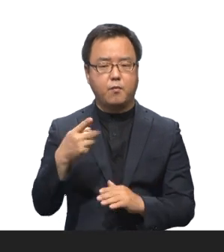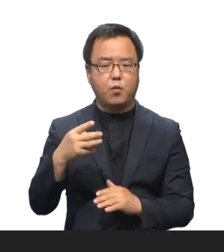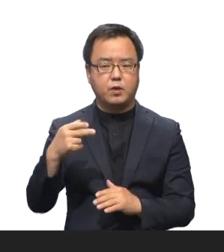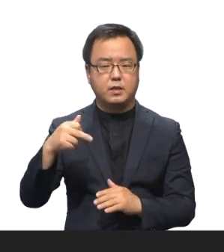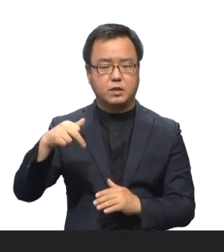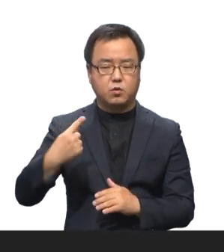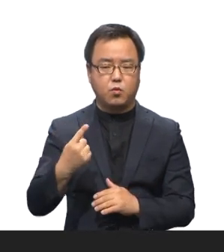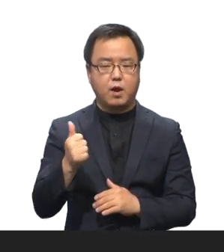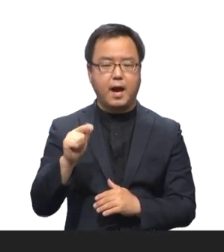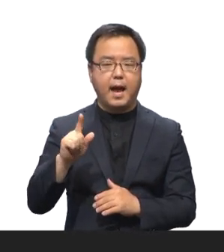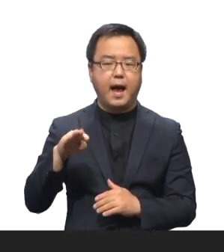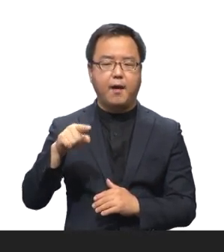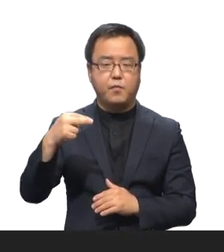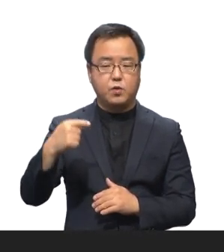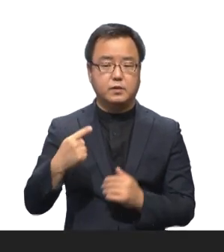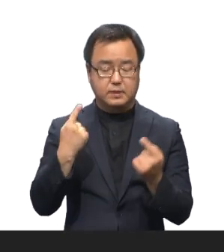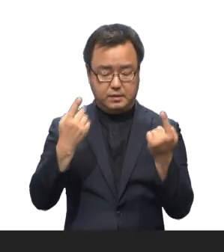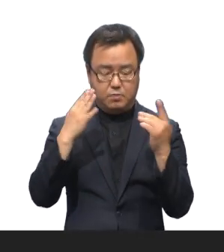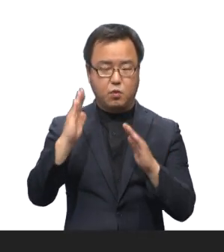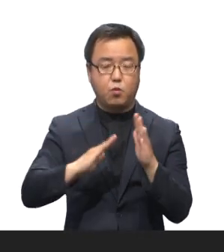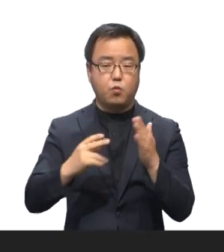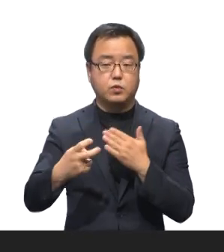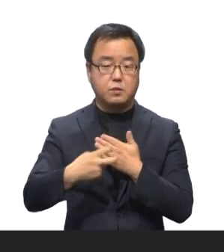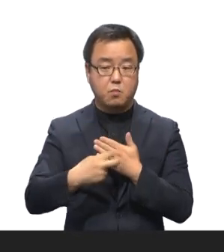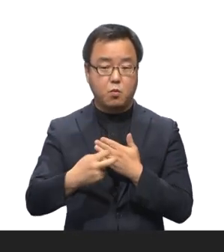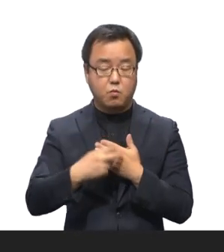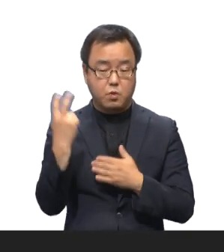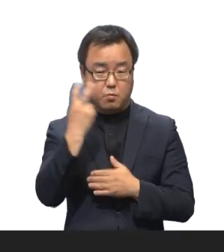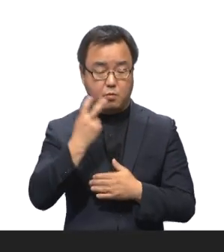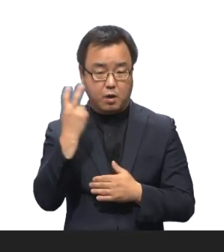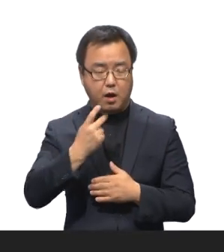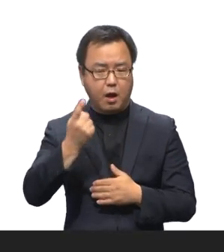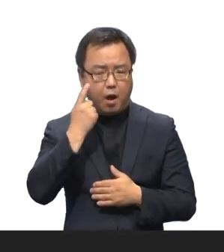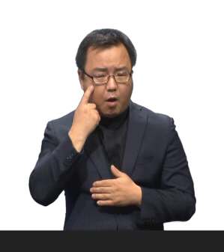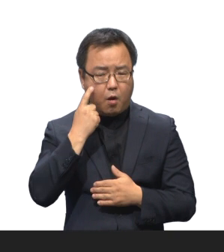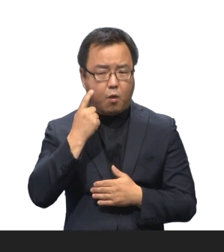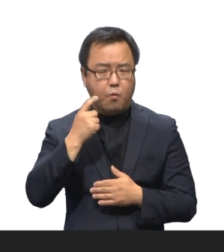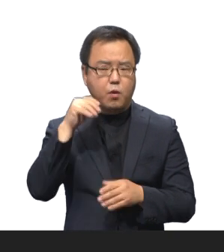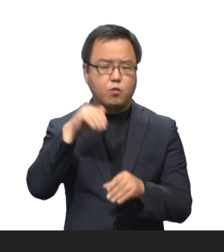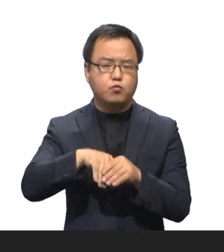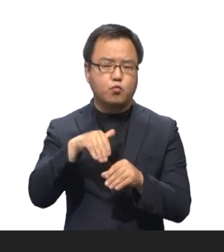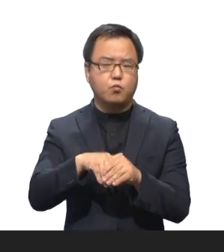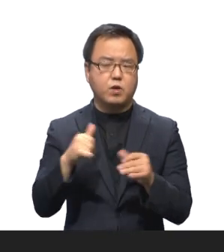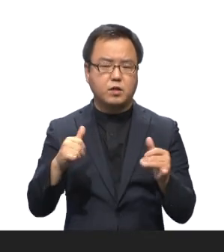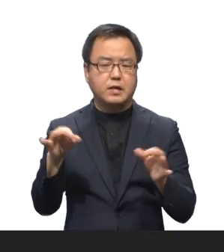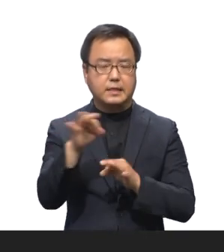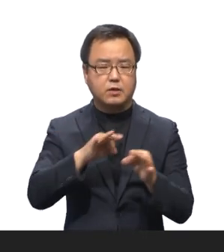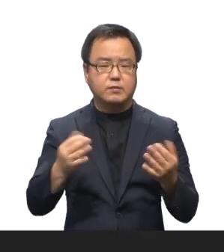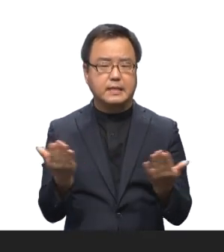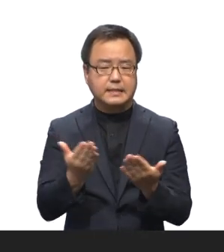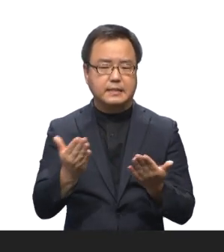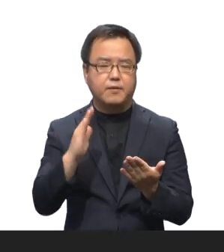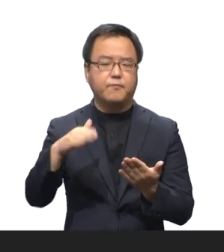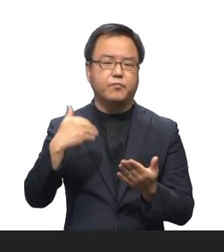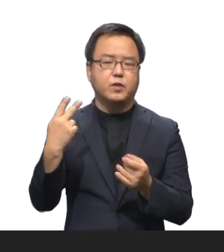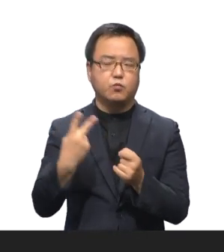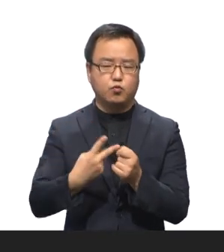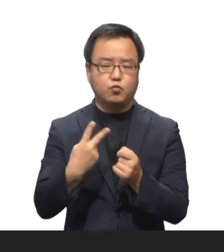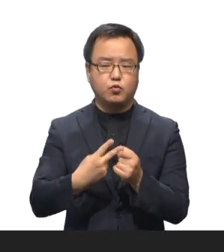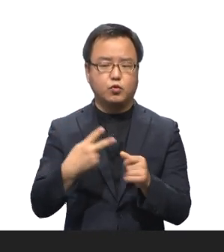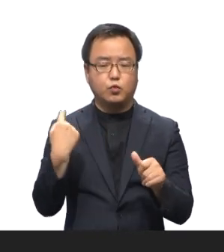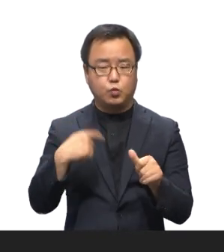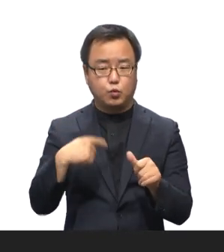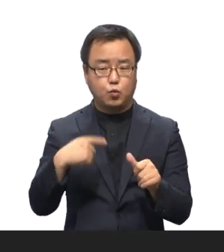하버드대학 공중보건학과가 진행한 설문조사 결과를 보면요. 예. 이 유권자들이 경제와 직업 다음으로 교육 문제를